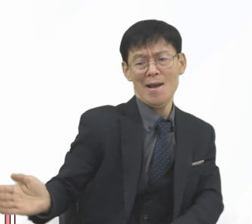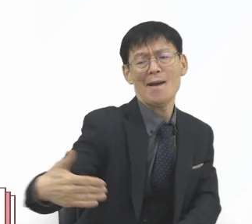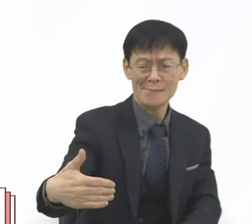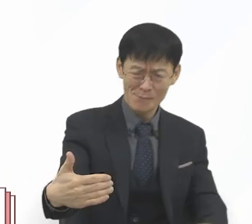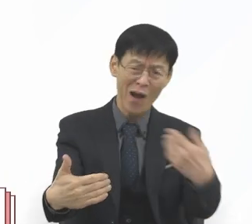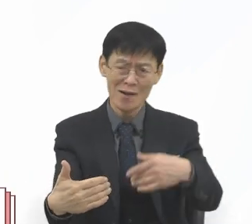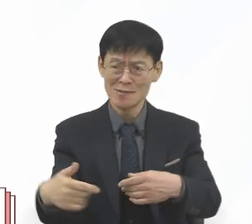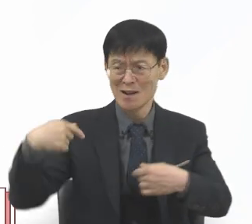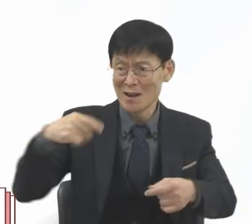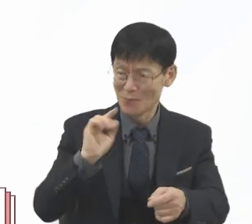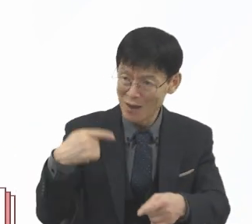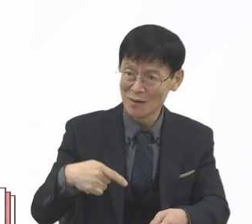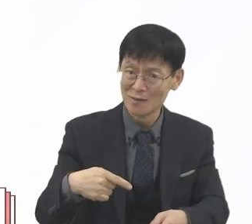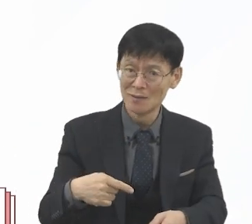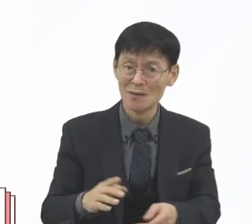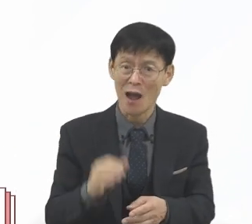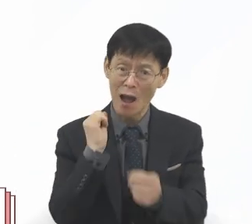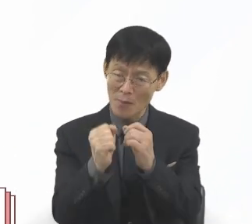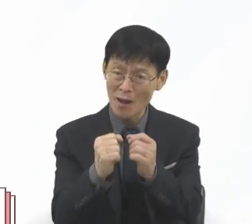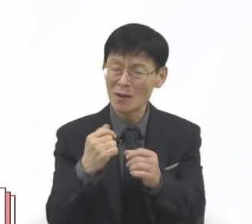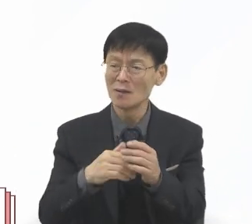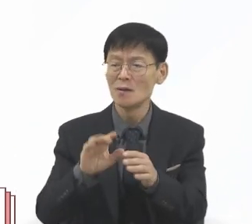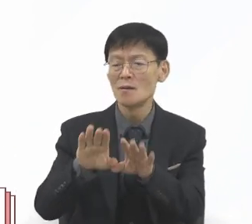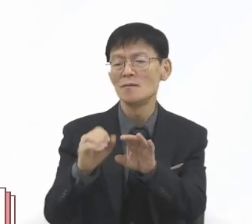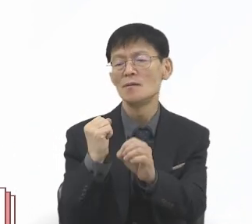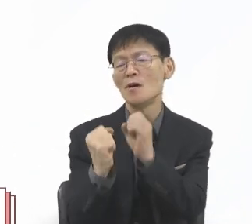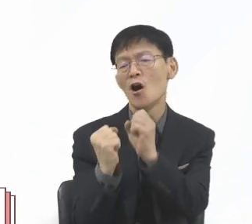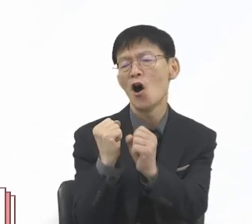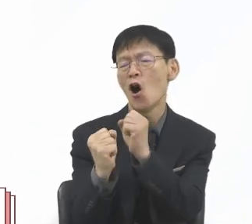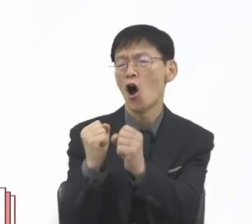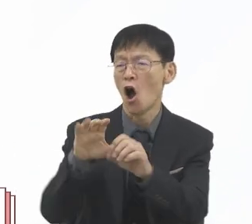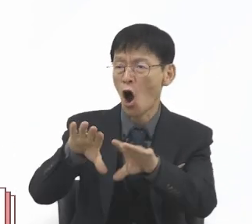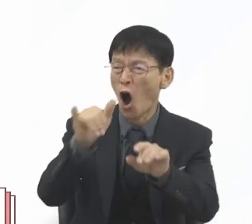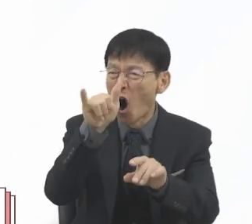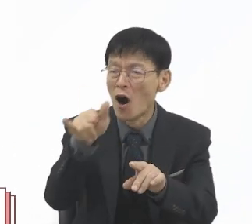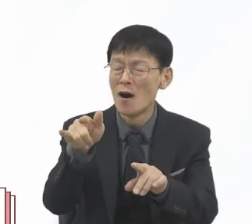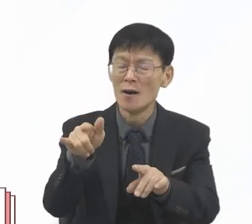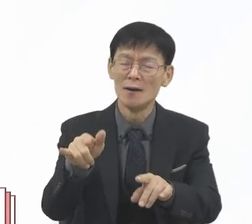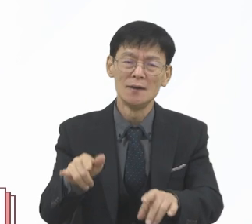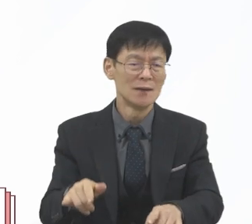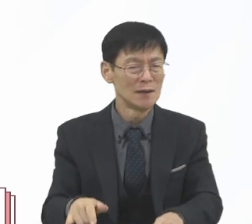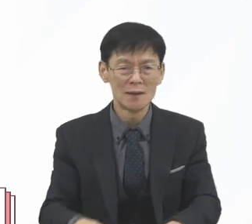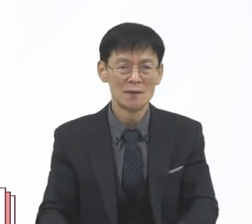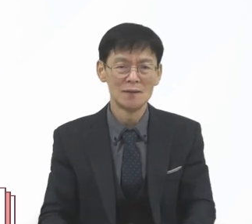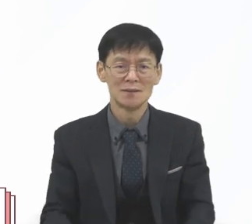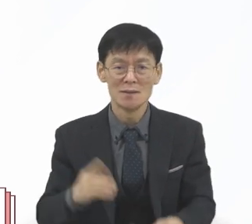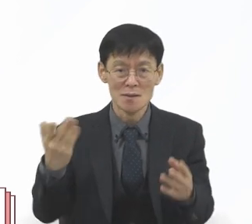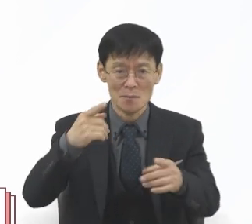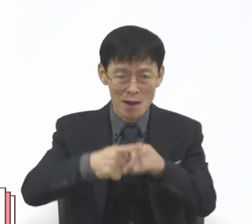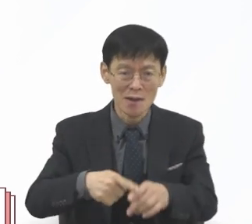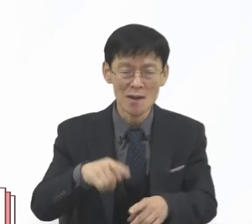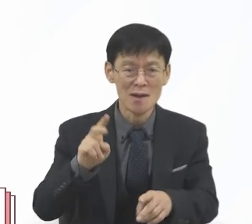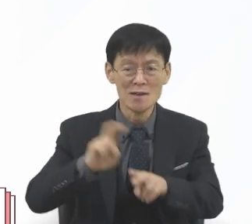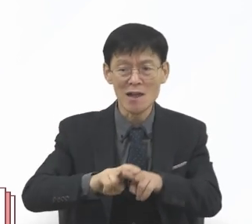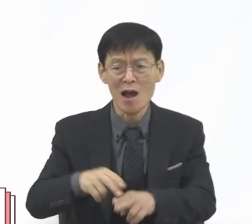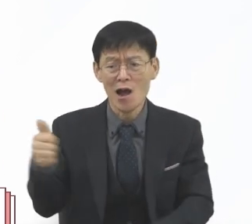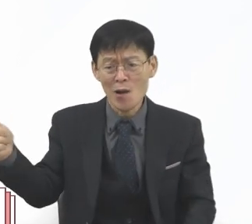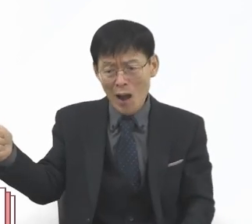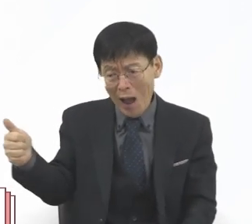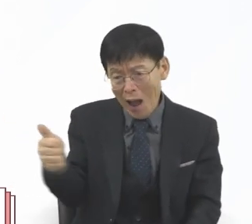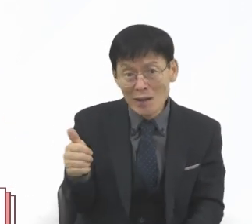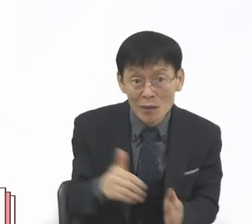등을 접촉하거나 안마를 해준다며 특정 몸 부위를 만지는 경우도 있고요. 일하고 있는데